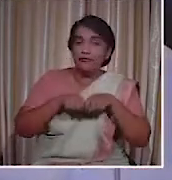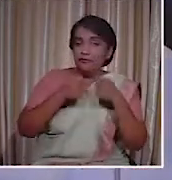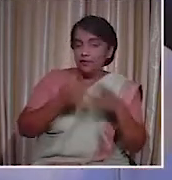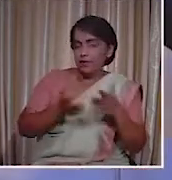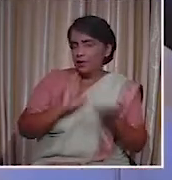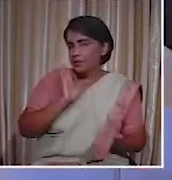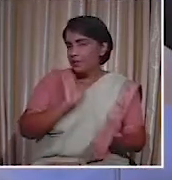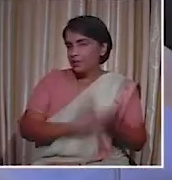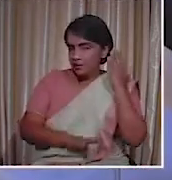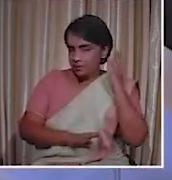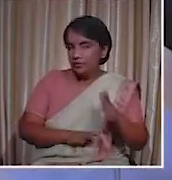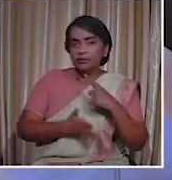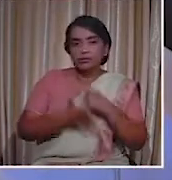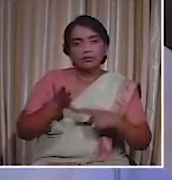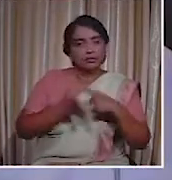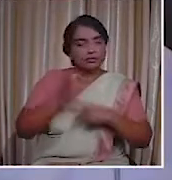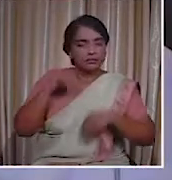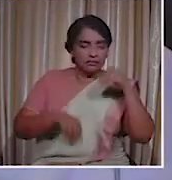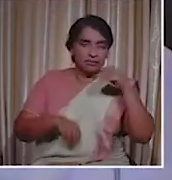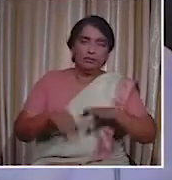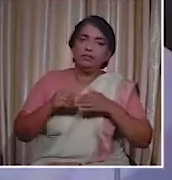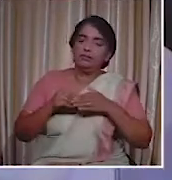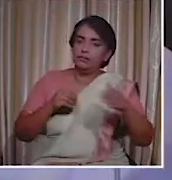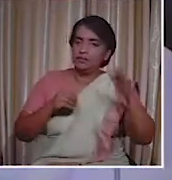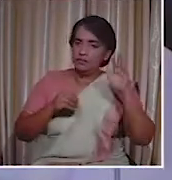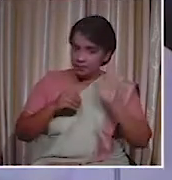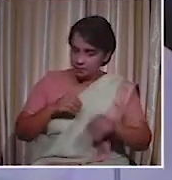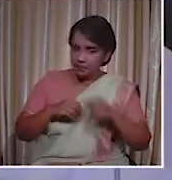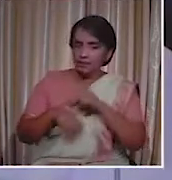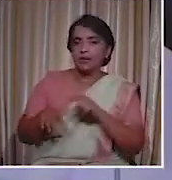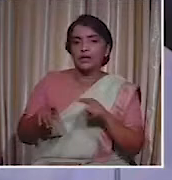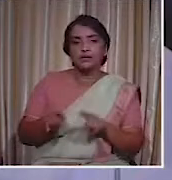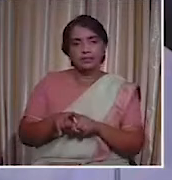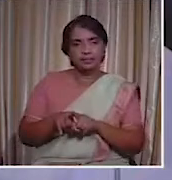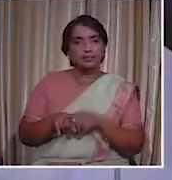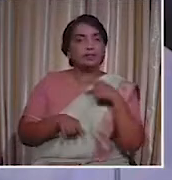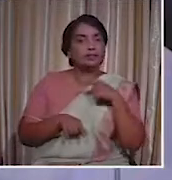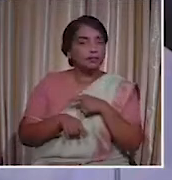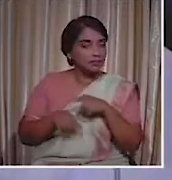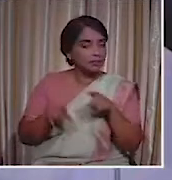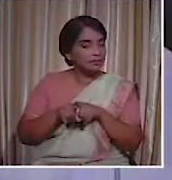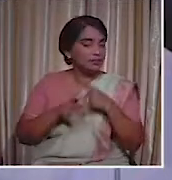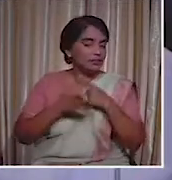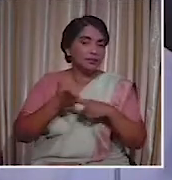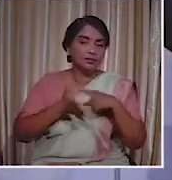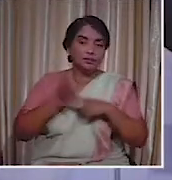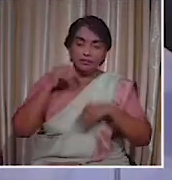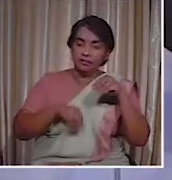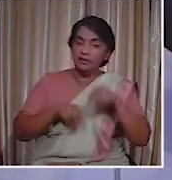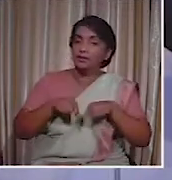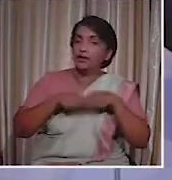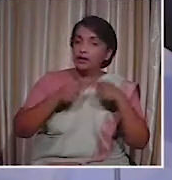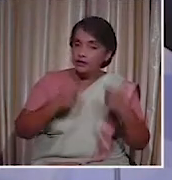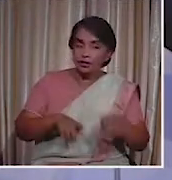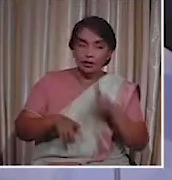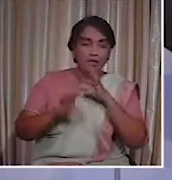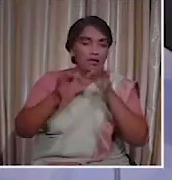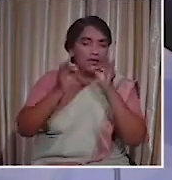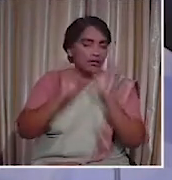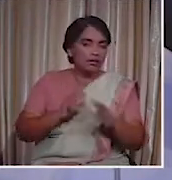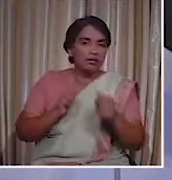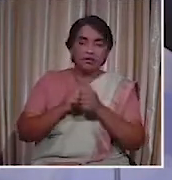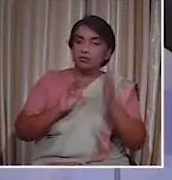අධික වුණු ඡන්ද ක්‍රමයක් බවට පත් වී තිබෙන බවත් ඒ වගේම මැතිවරණ වියදම් හරියාකාර